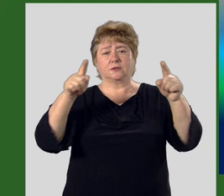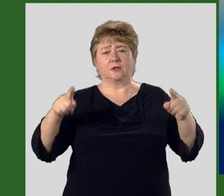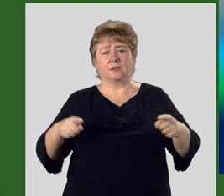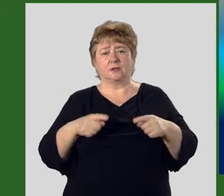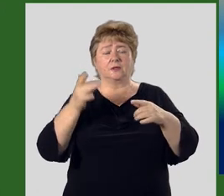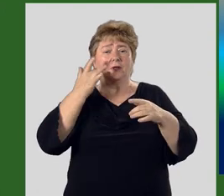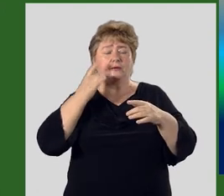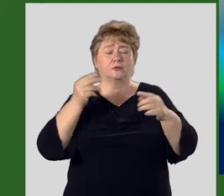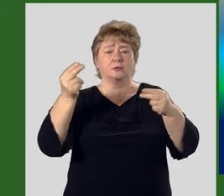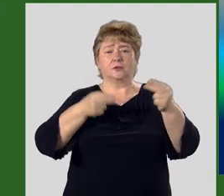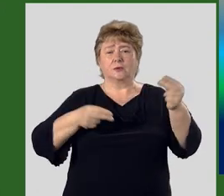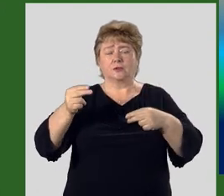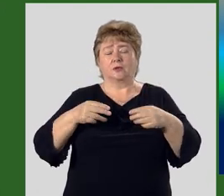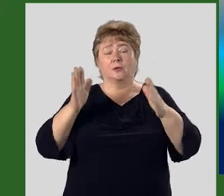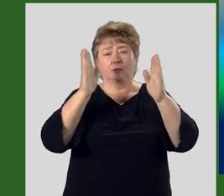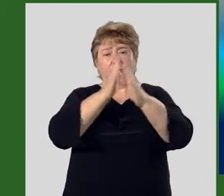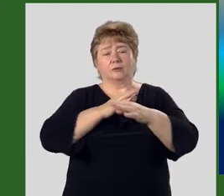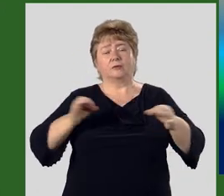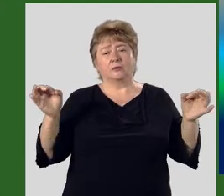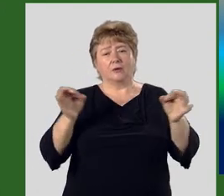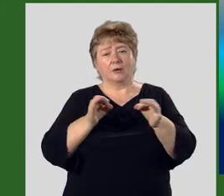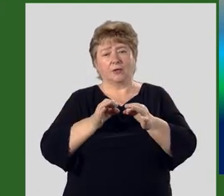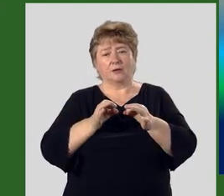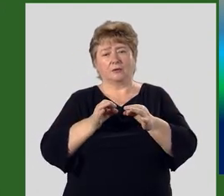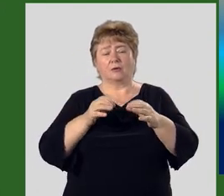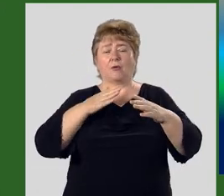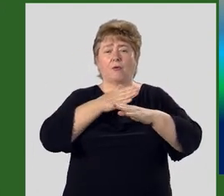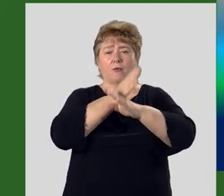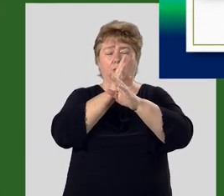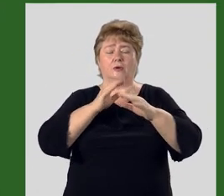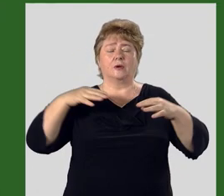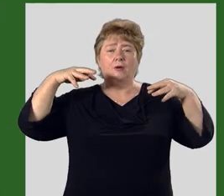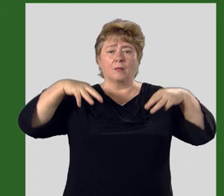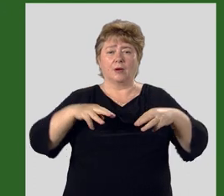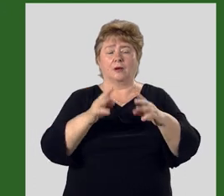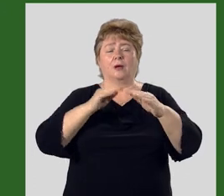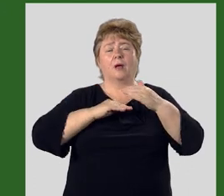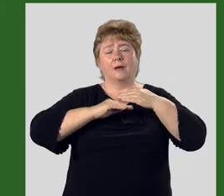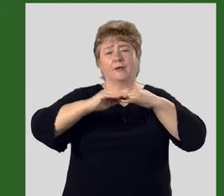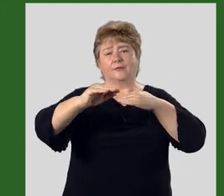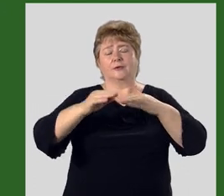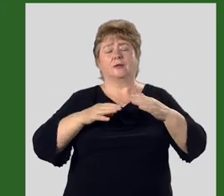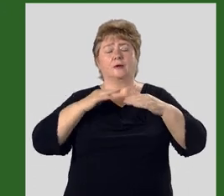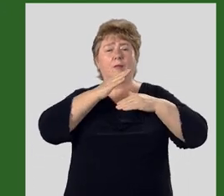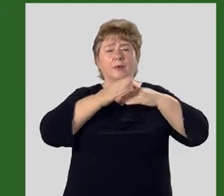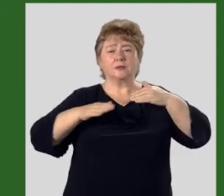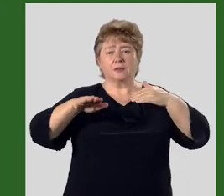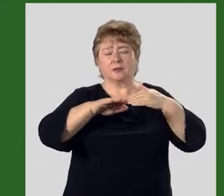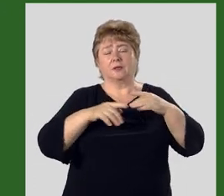карты, на которых изображают природные объекты, горы, моря, равнины,